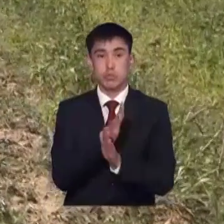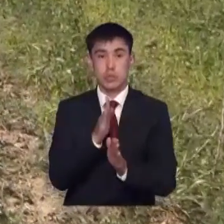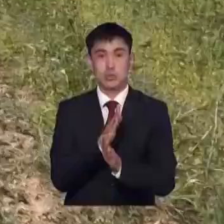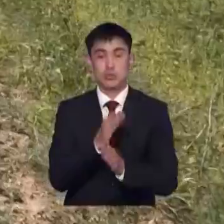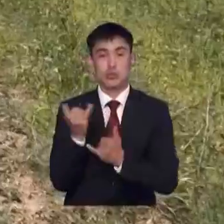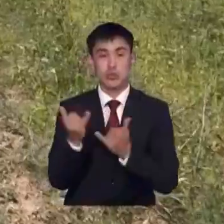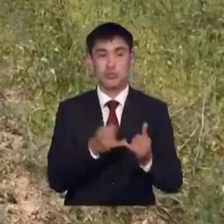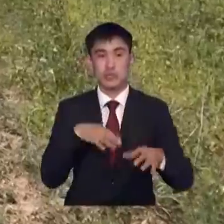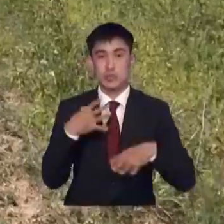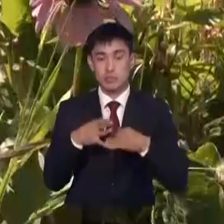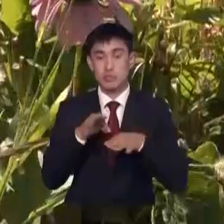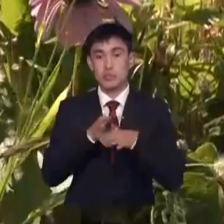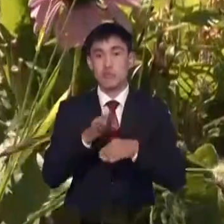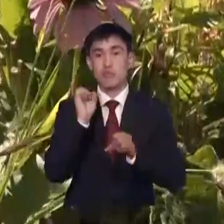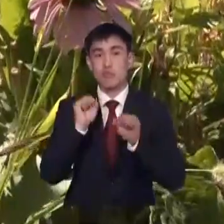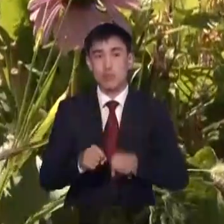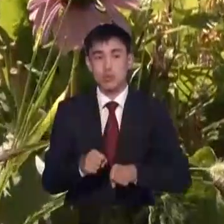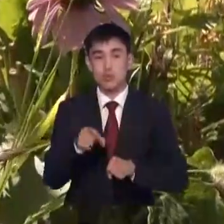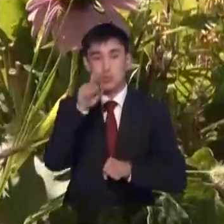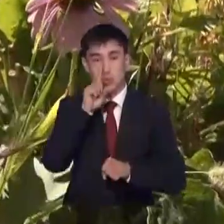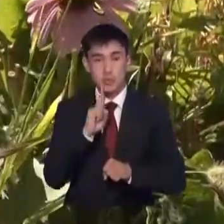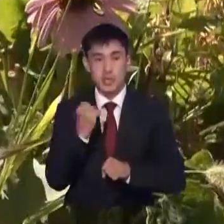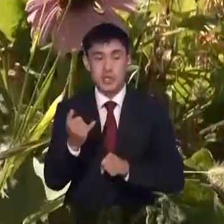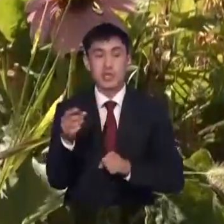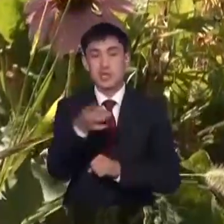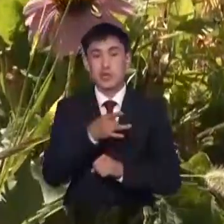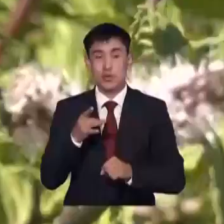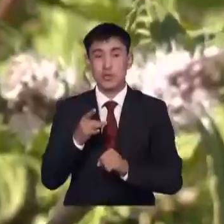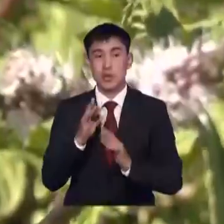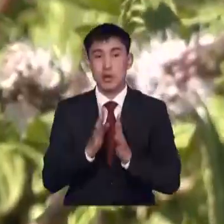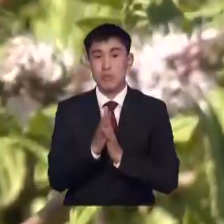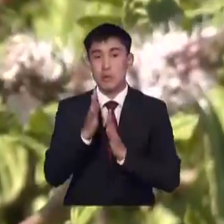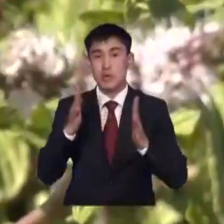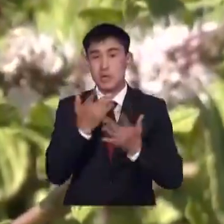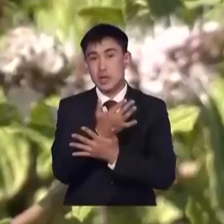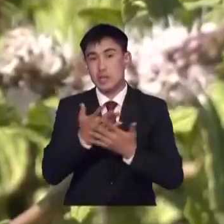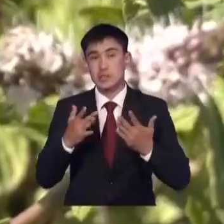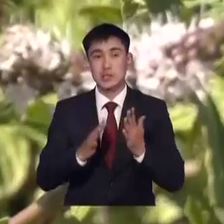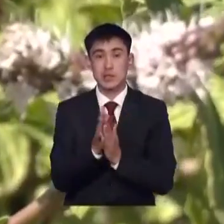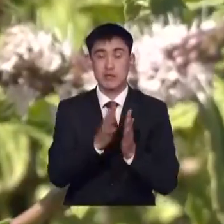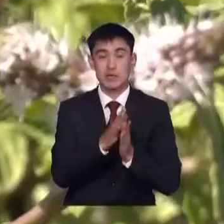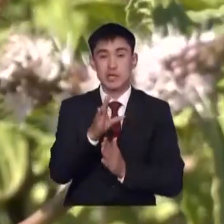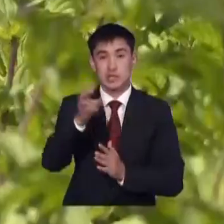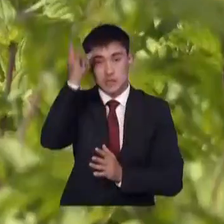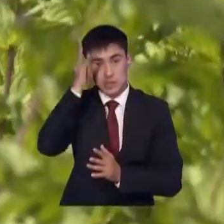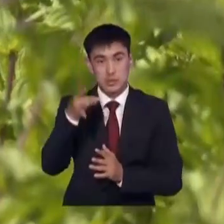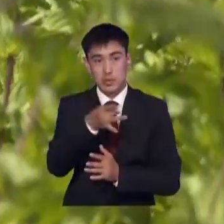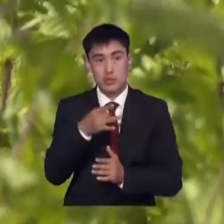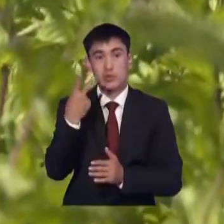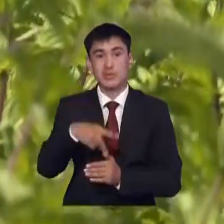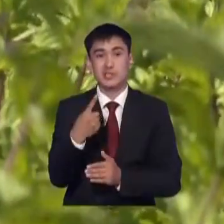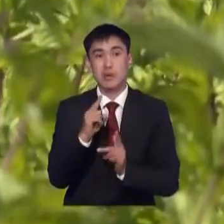условиям заниматься пчеловодством здесь весьма удобно Тем более что в регионе произрастает огромное разнообразие трав в серкан районе имеется